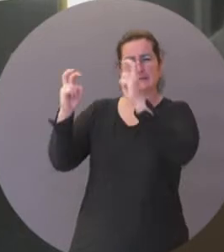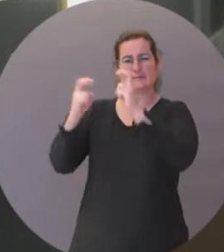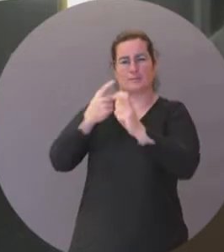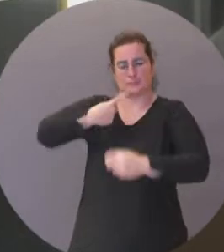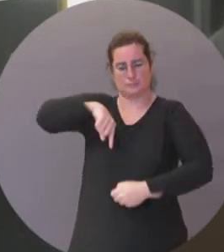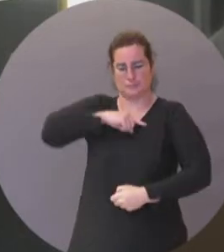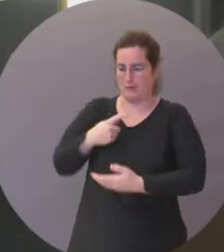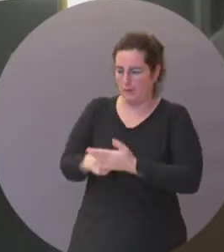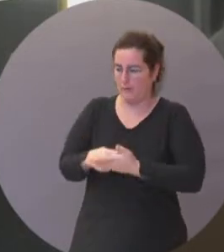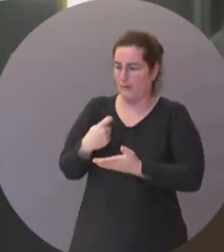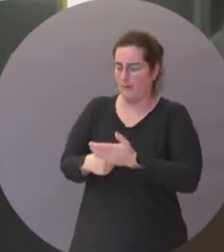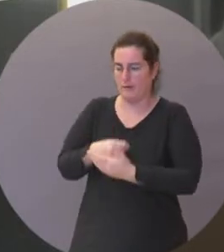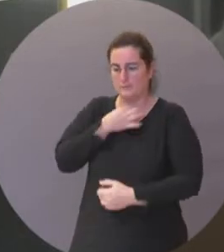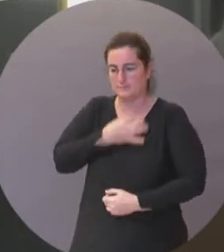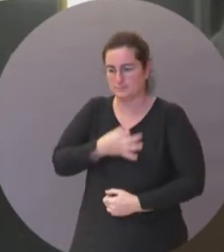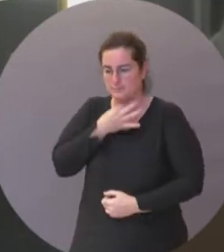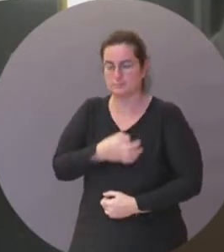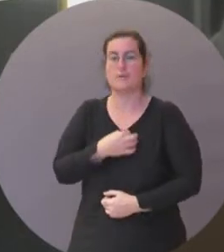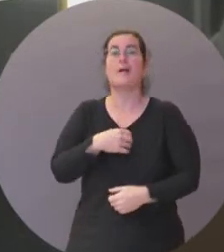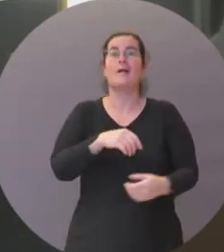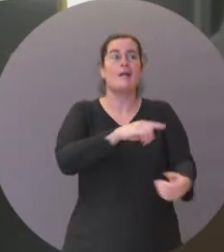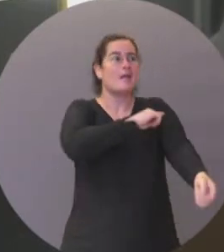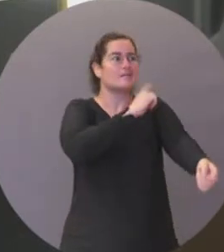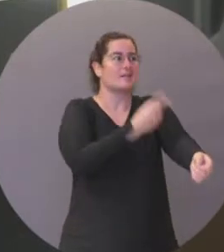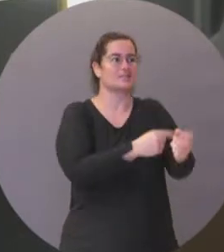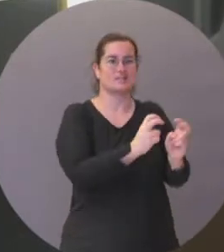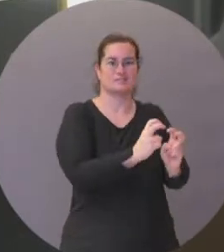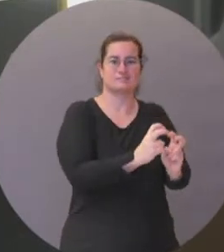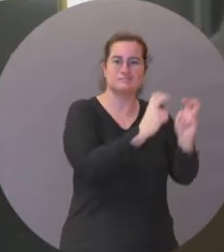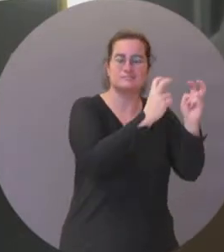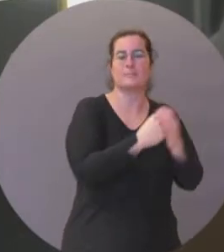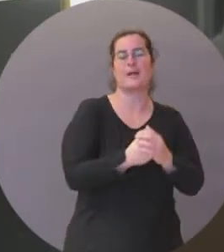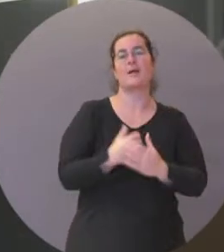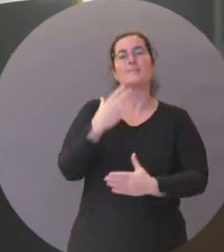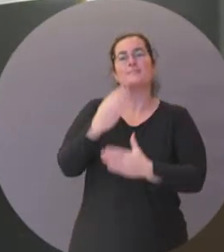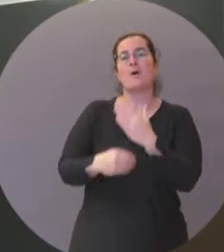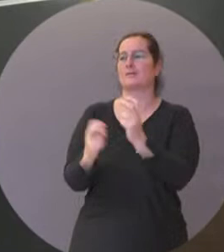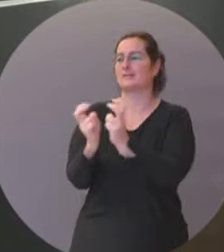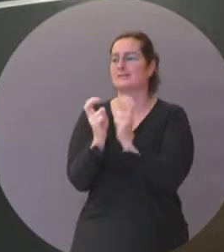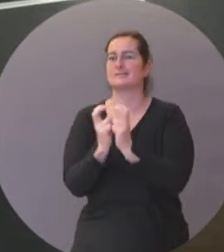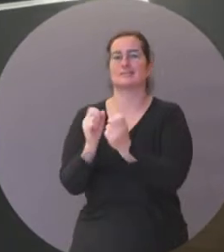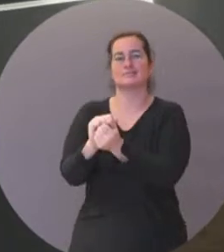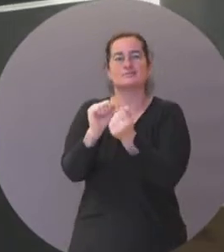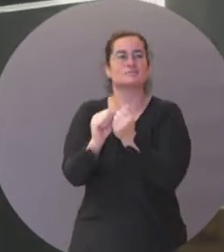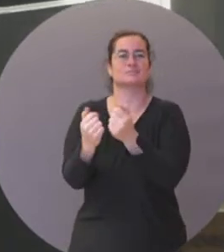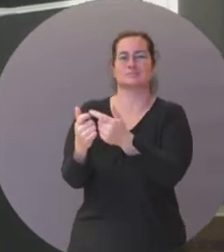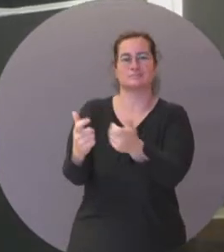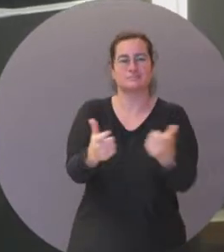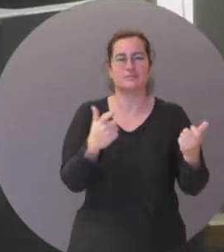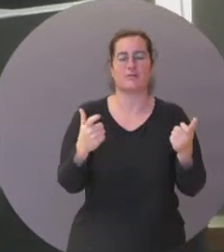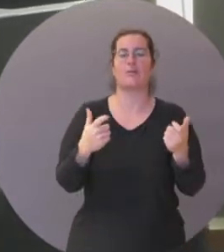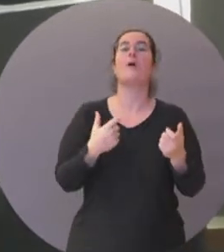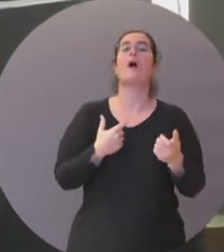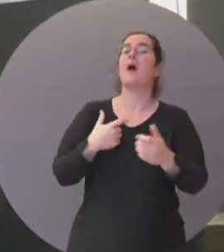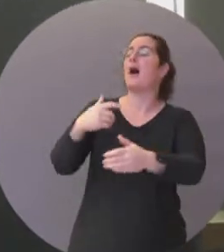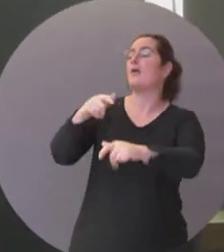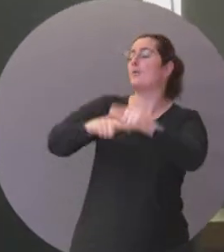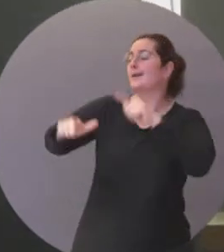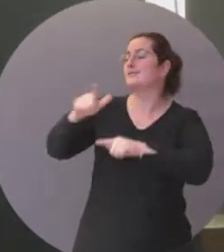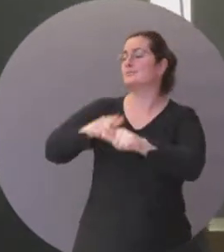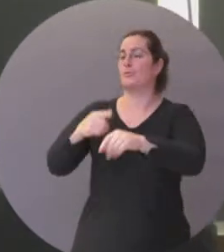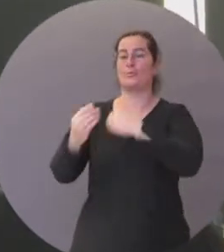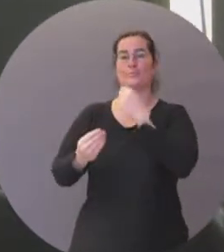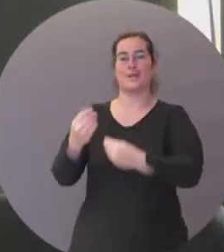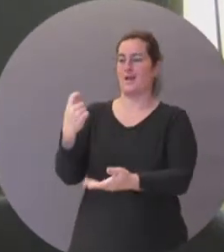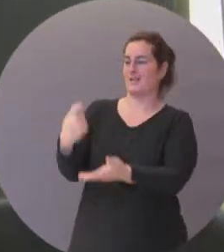renchérissement du coût des énergies pénurie des matières premières difficultés d'accès à la propriété ou à la location